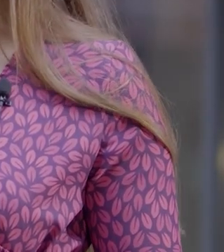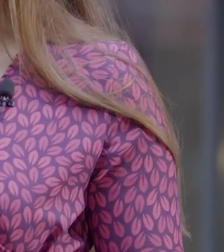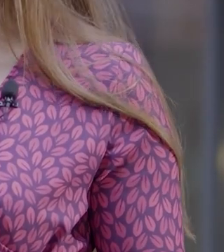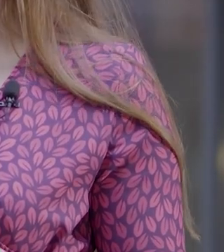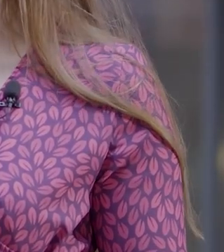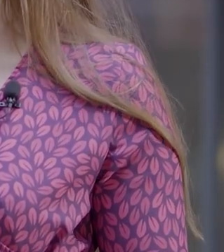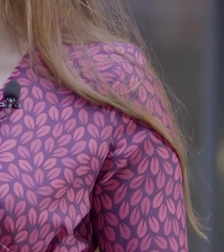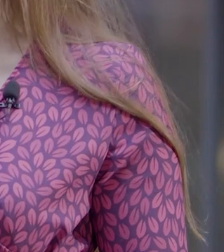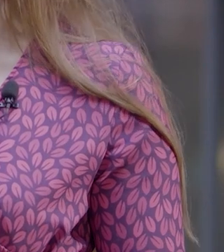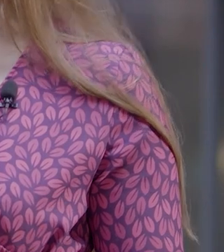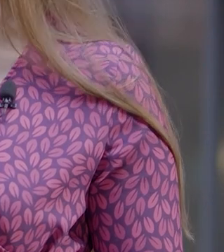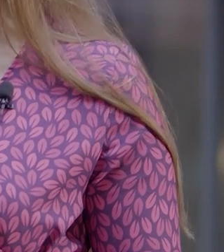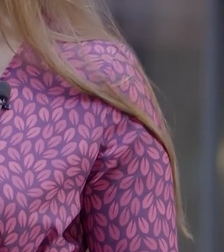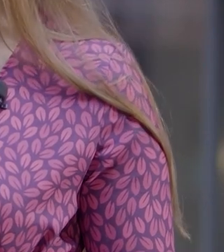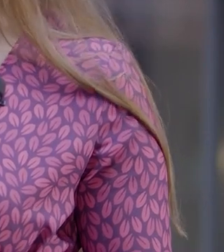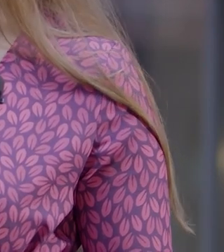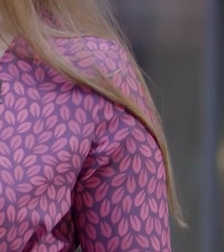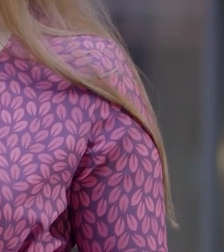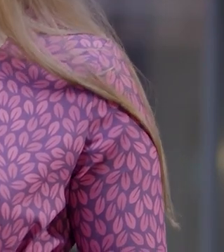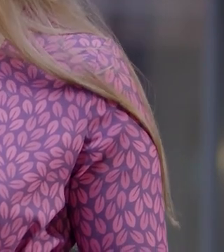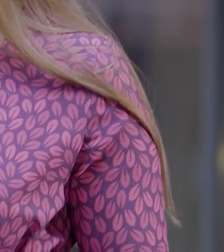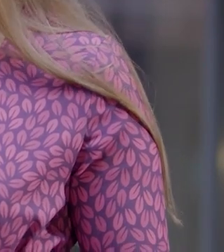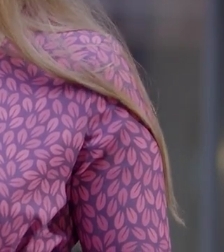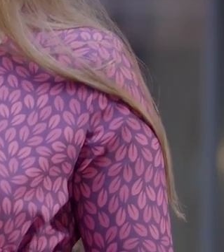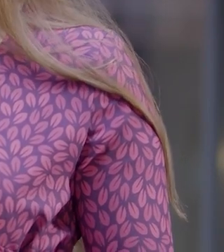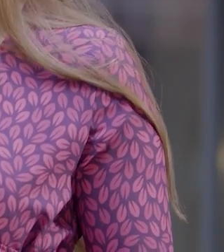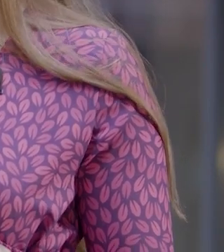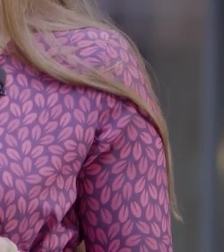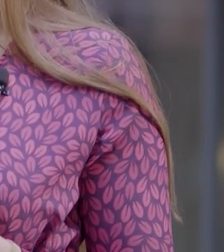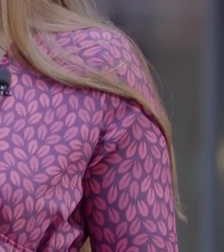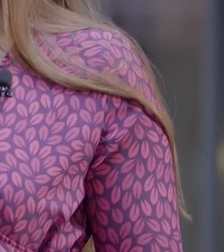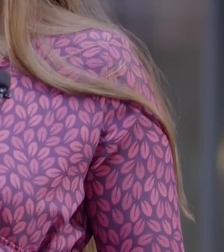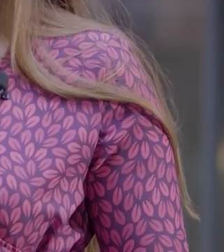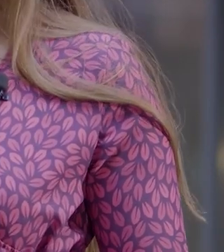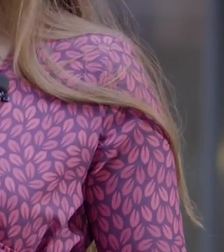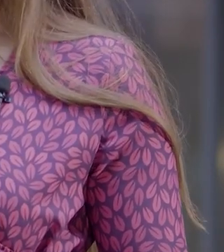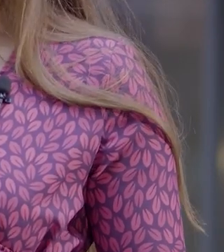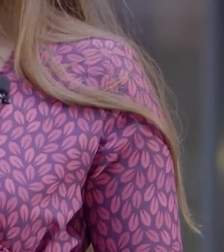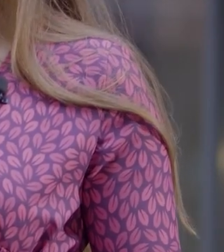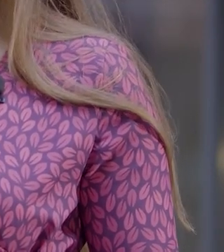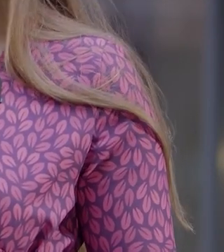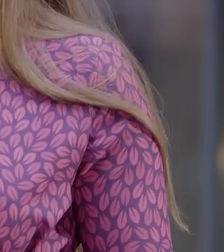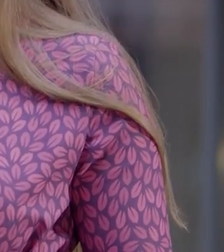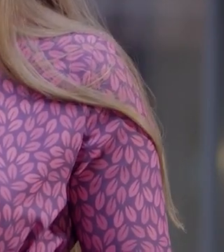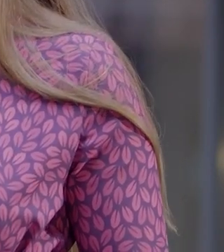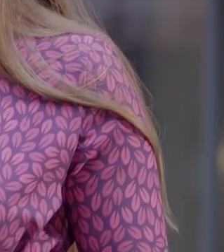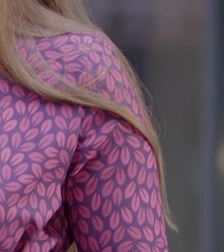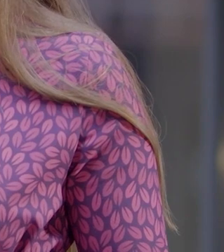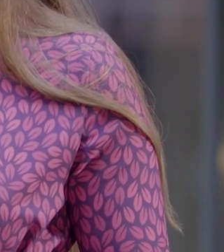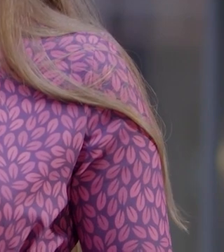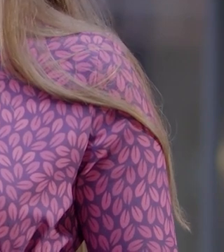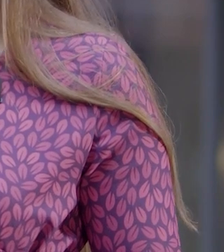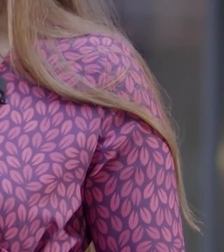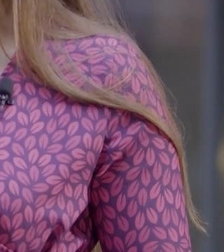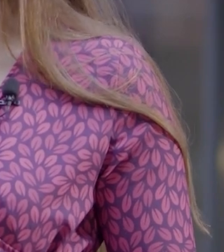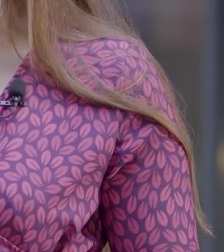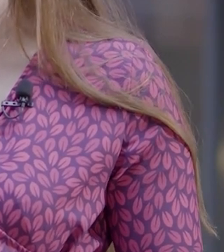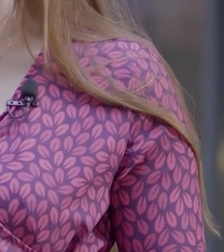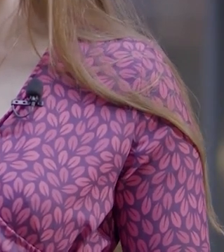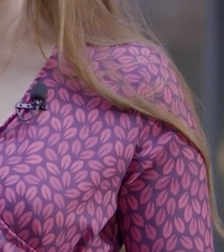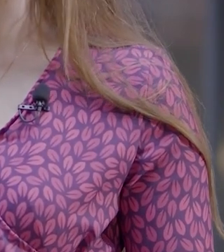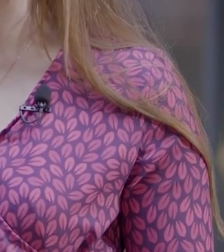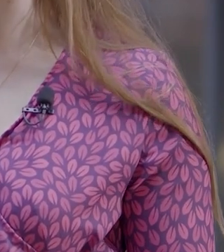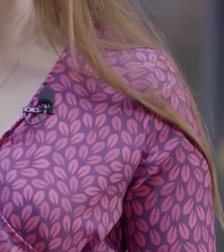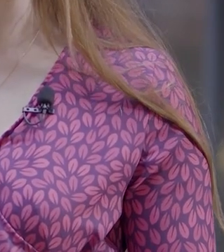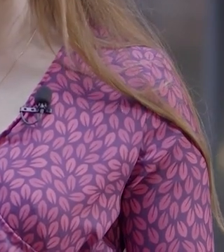w Katowicach, w Sosnowcu, w Chorzowie, jak i w Cieszynie. Dodatkową zaletą udzielanego wsparcia przez